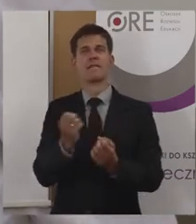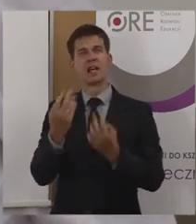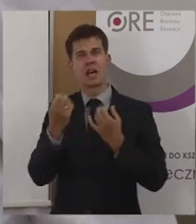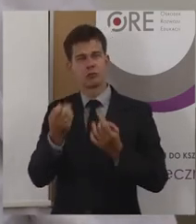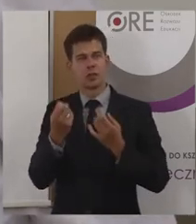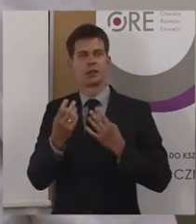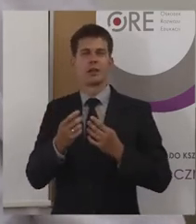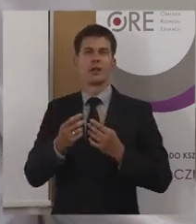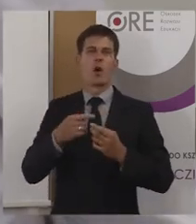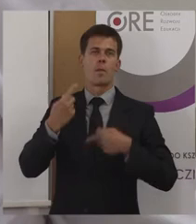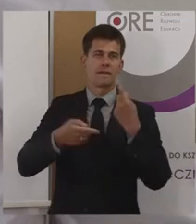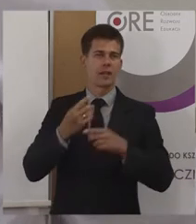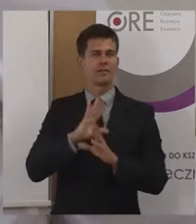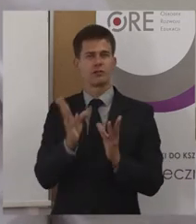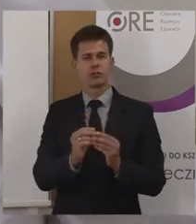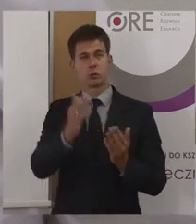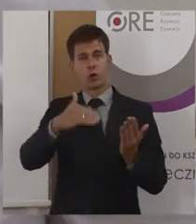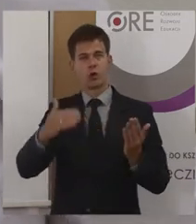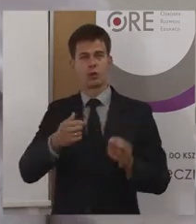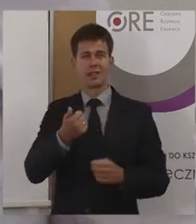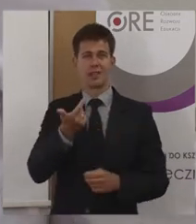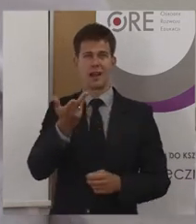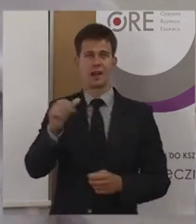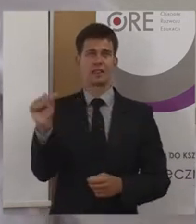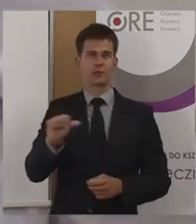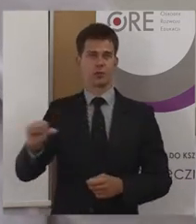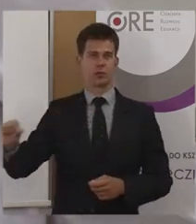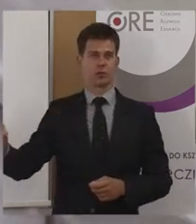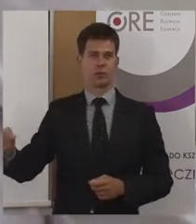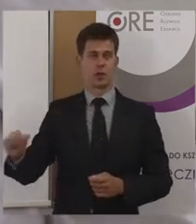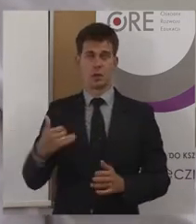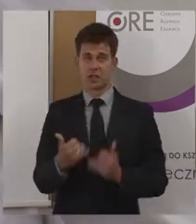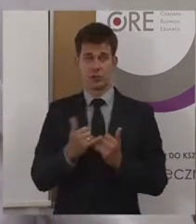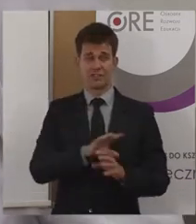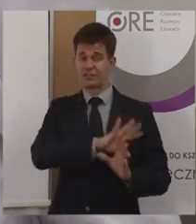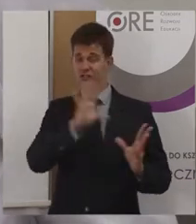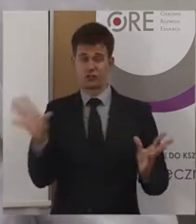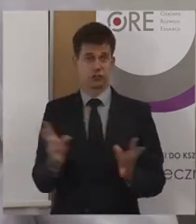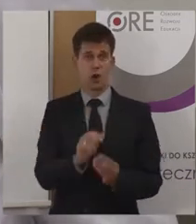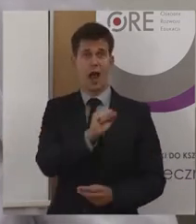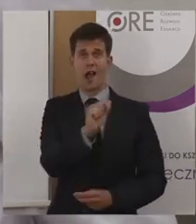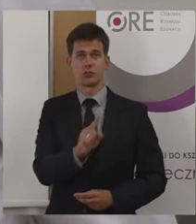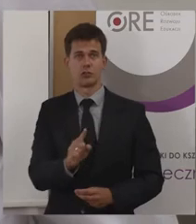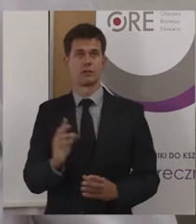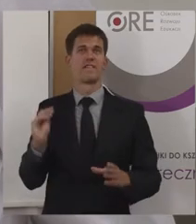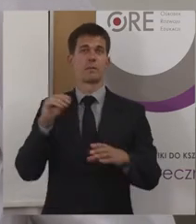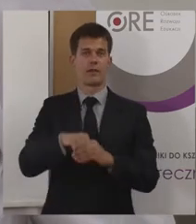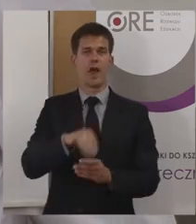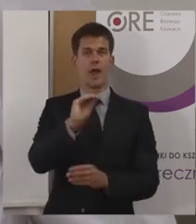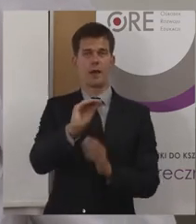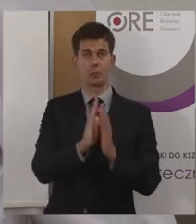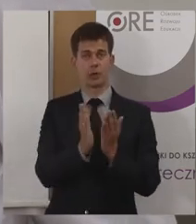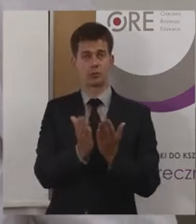dodatki i szczegóły, wprowadzenie wszystkich tych zaleceń może być w